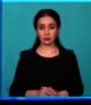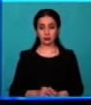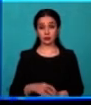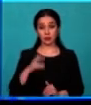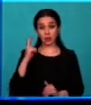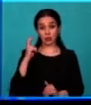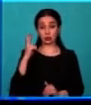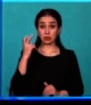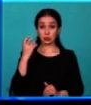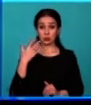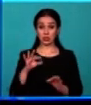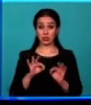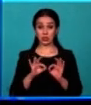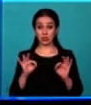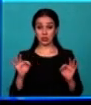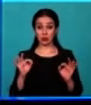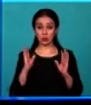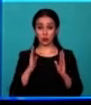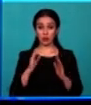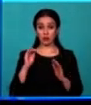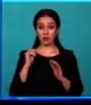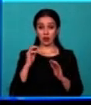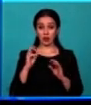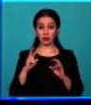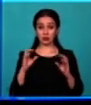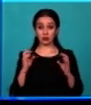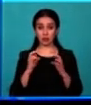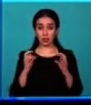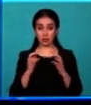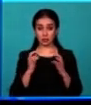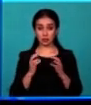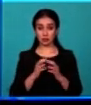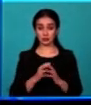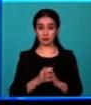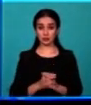ga 250 o'lchamli bo'lsin. Faylimizni saqlaymiz.